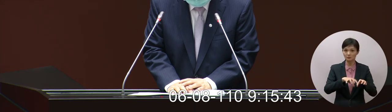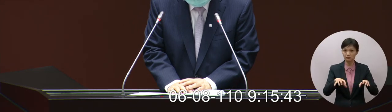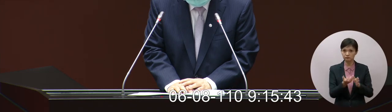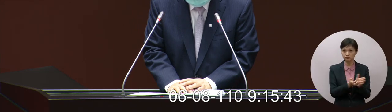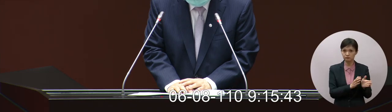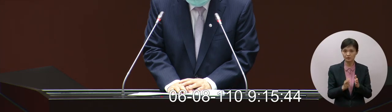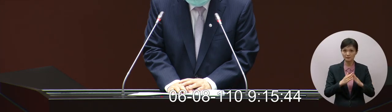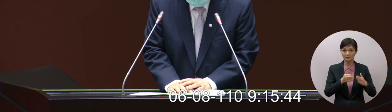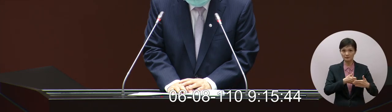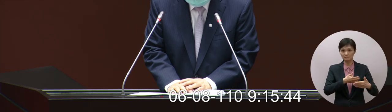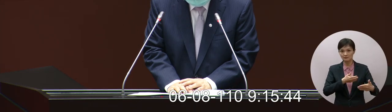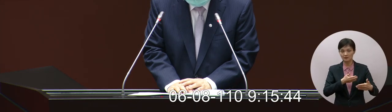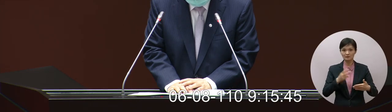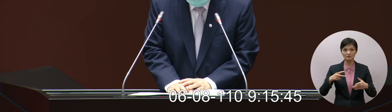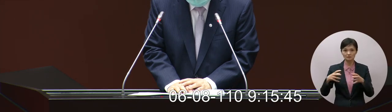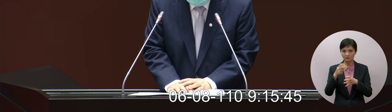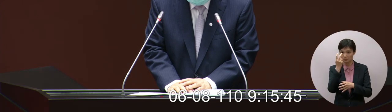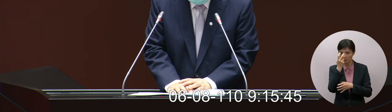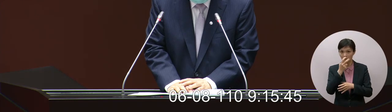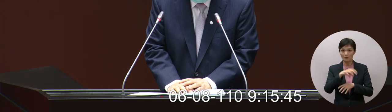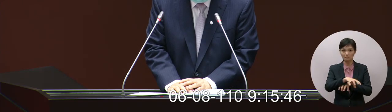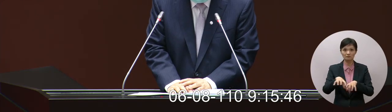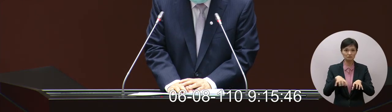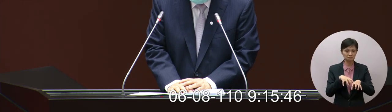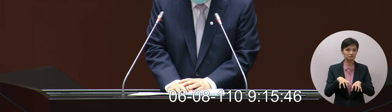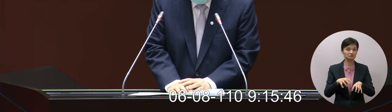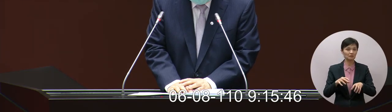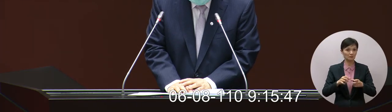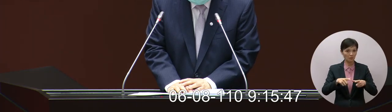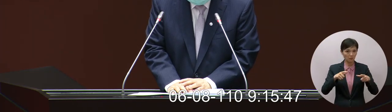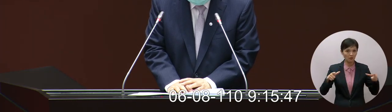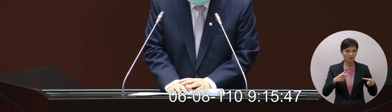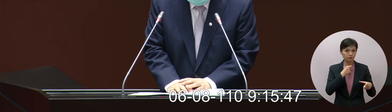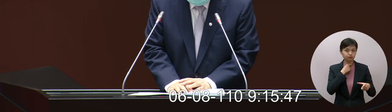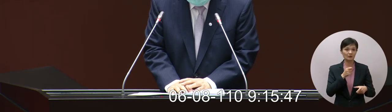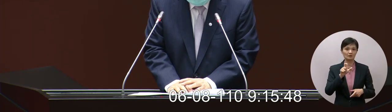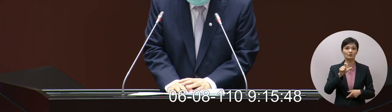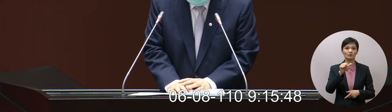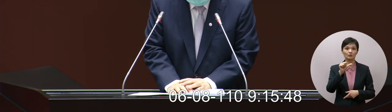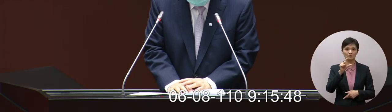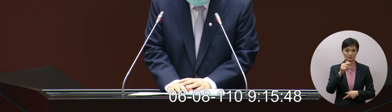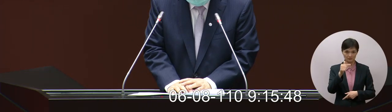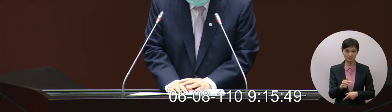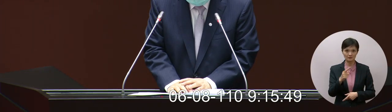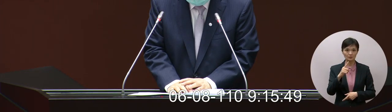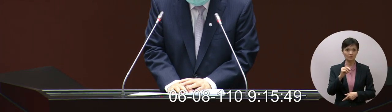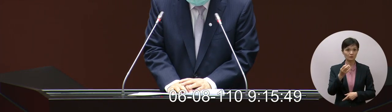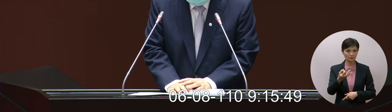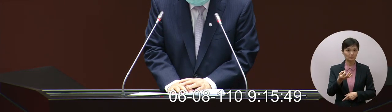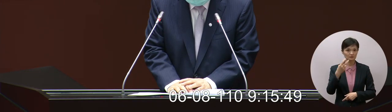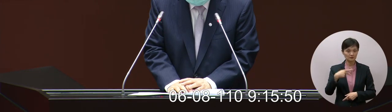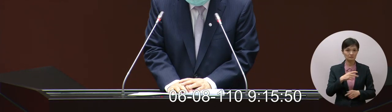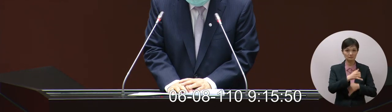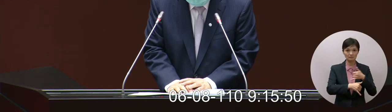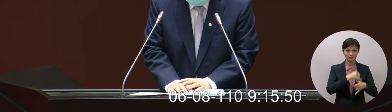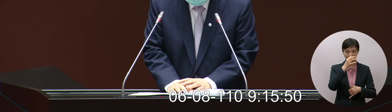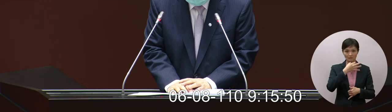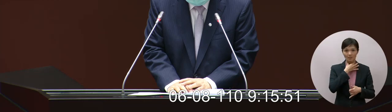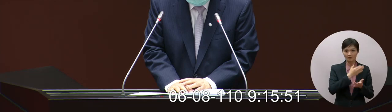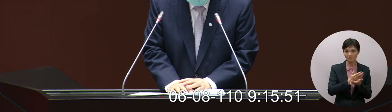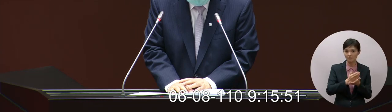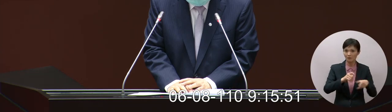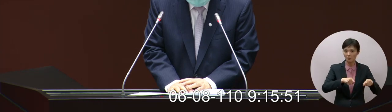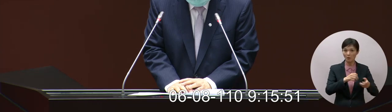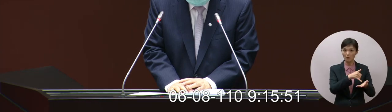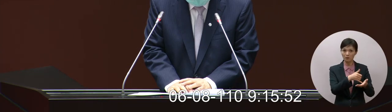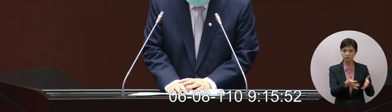房隔离整治、集中检疫场所的违约及征收等65.1亿元，以及办理民众纾困救赎及关怀弱